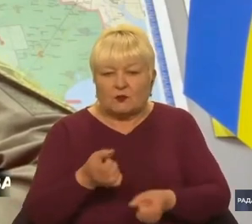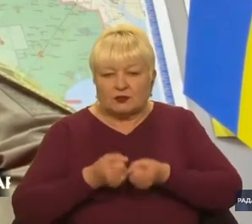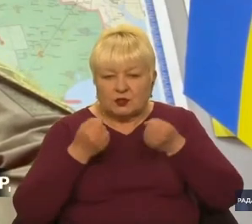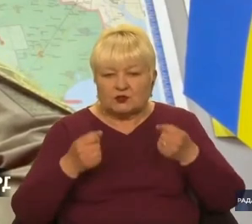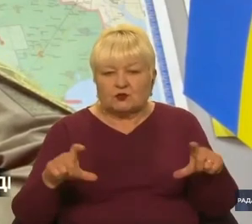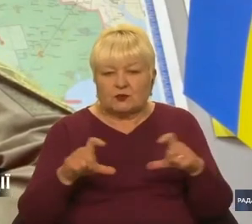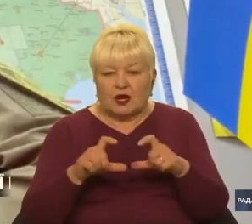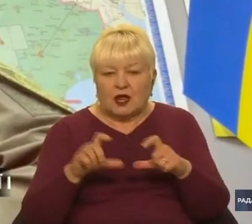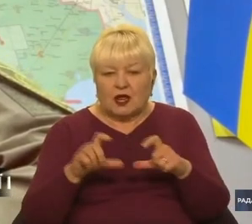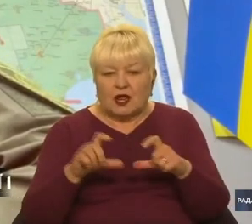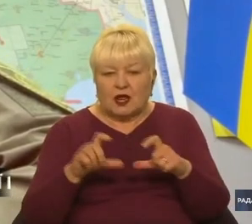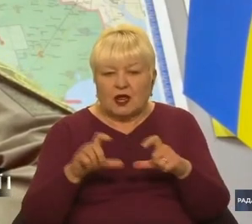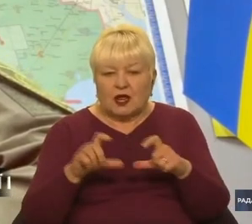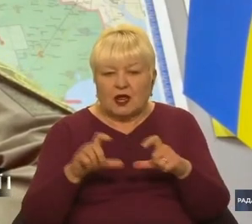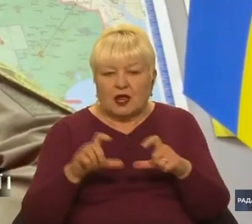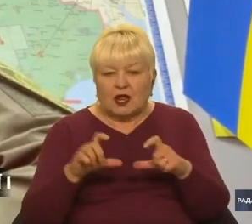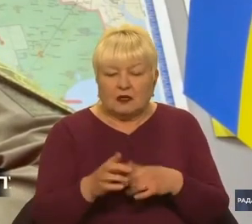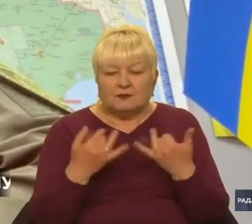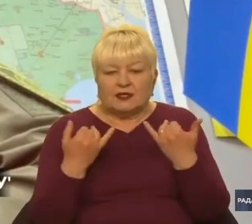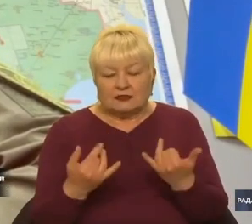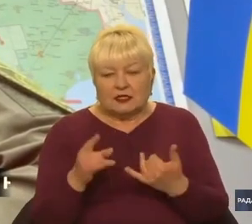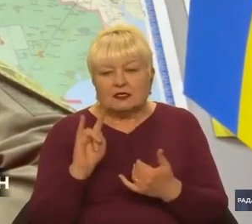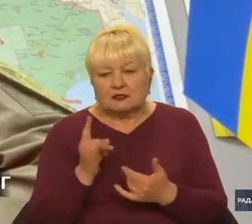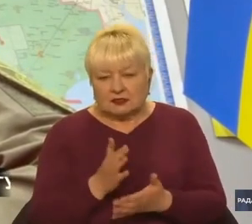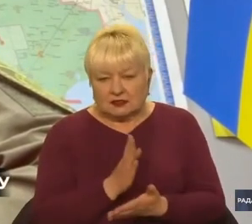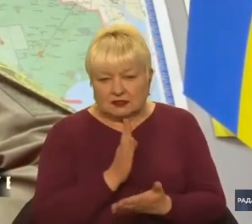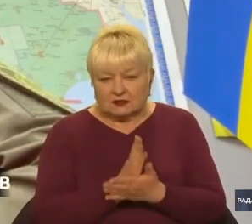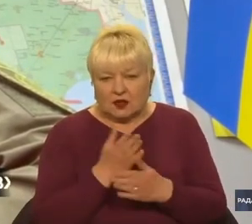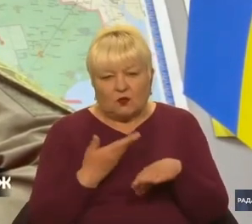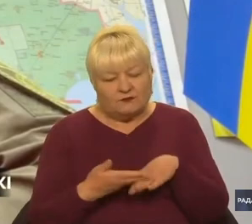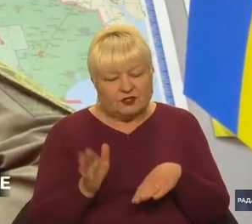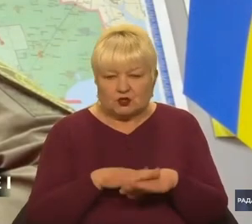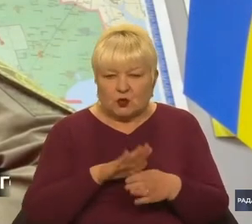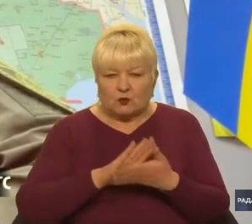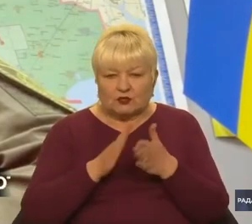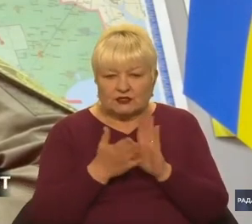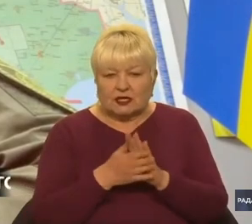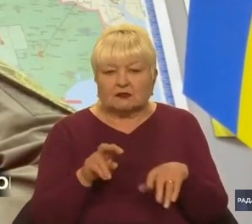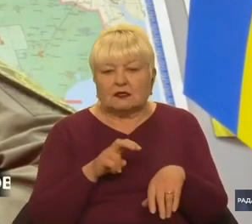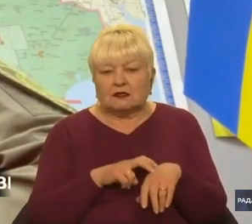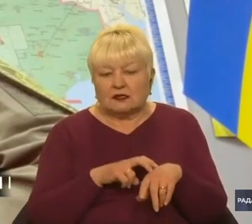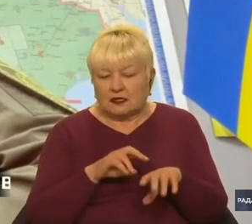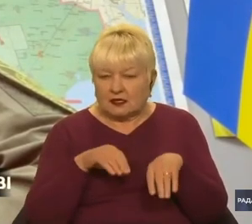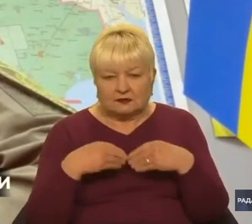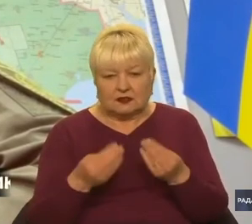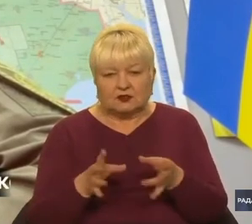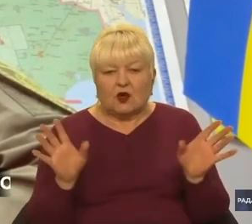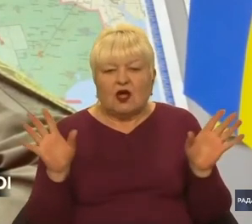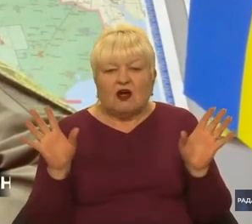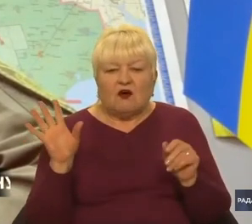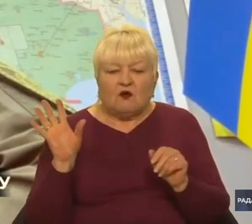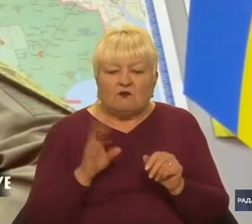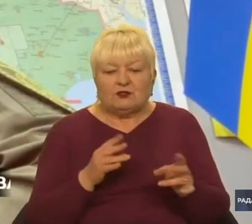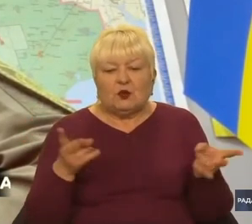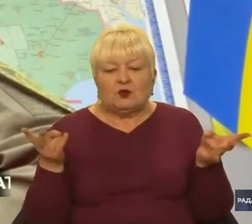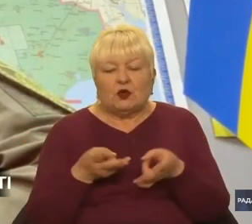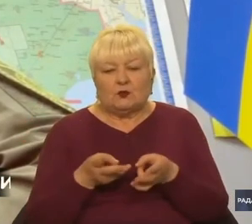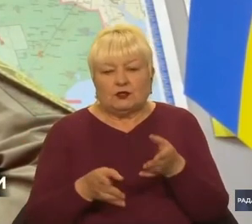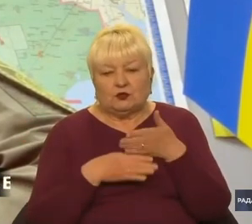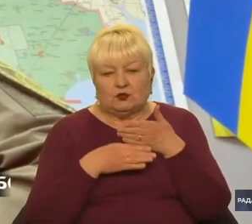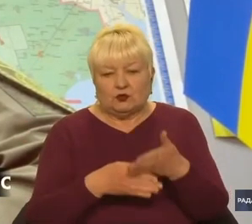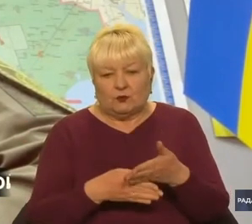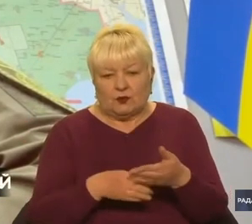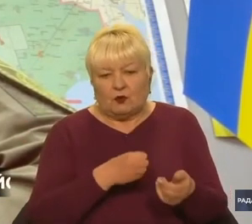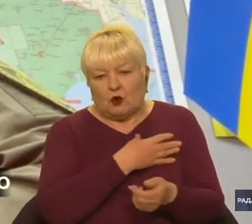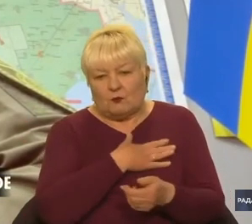АТБ. Зараз дитина знаходиться в тяжкому стані. Лікарі надають усю необхідну допомогу пораненій